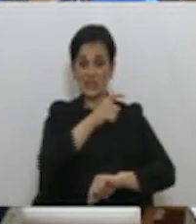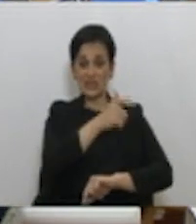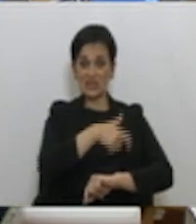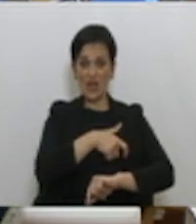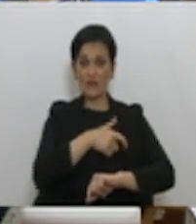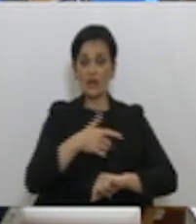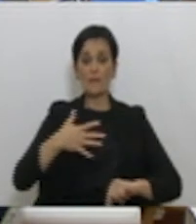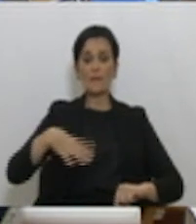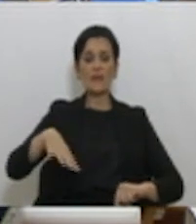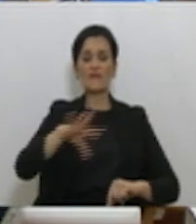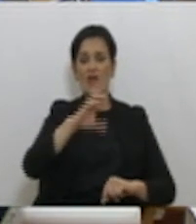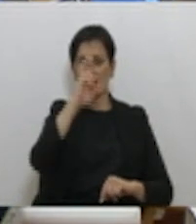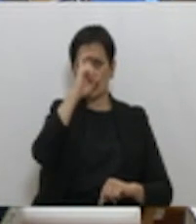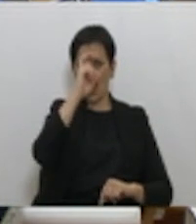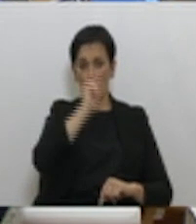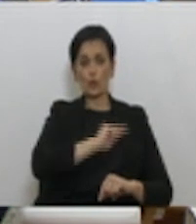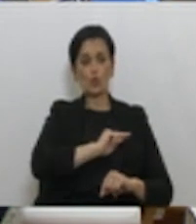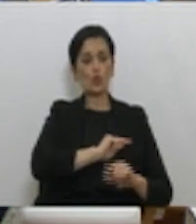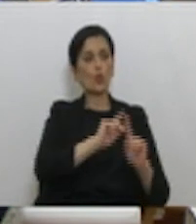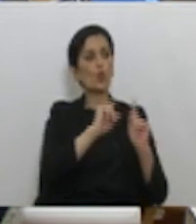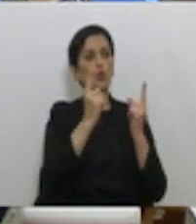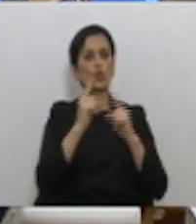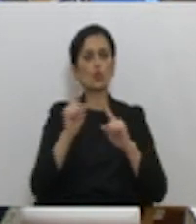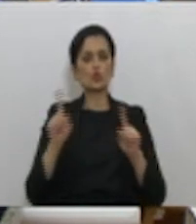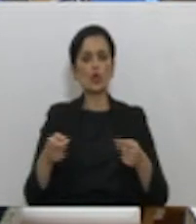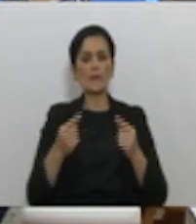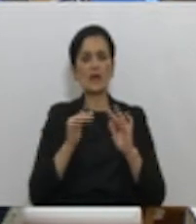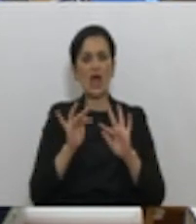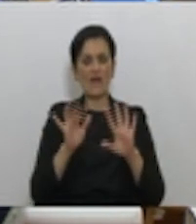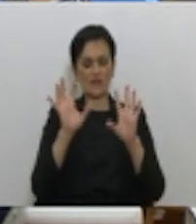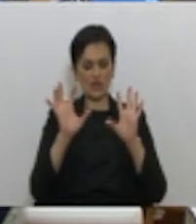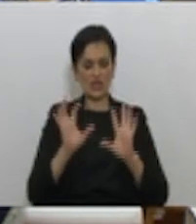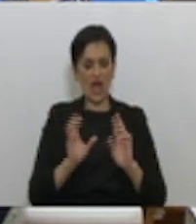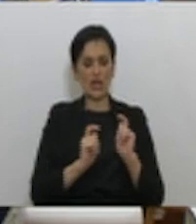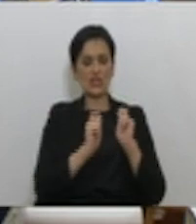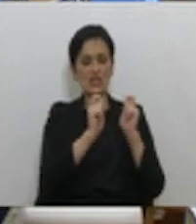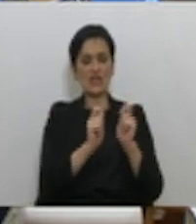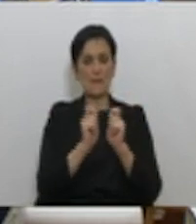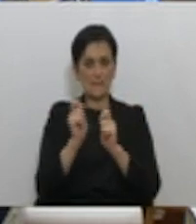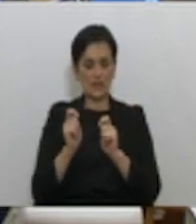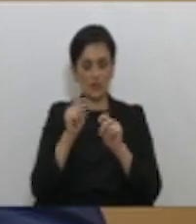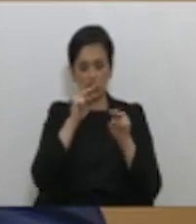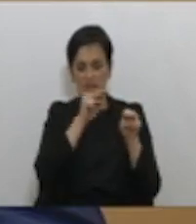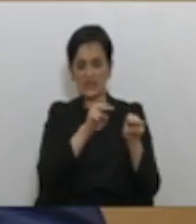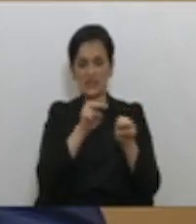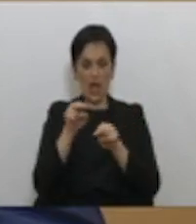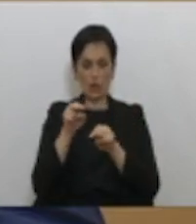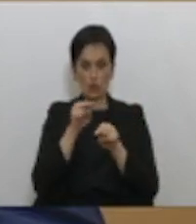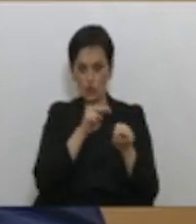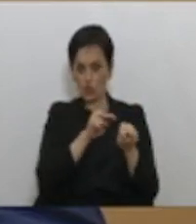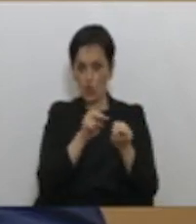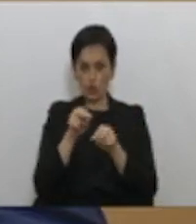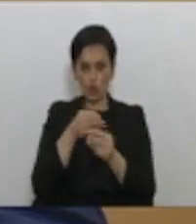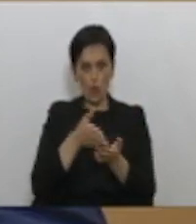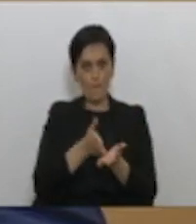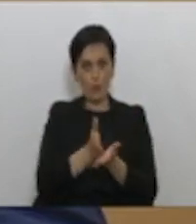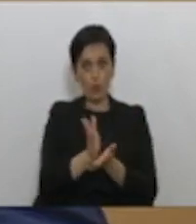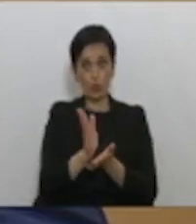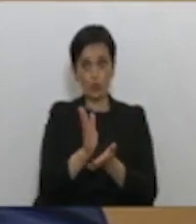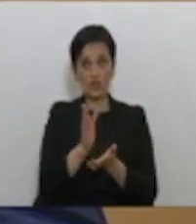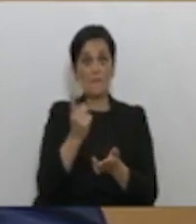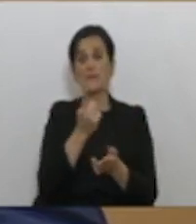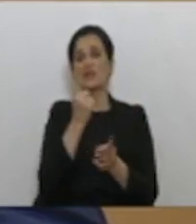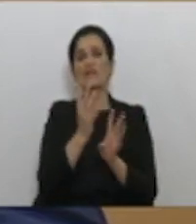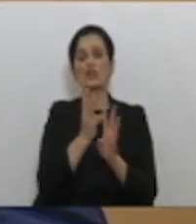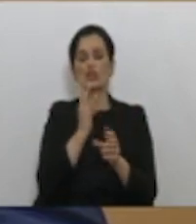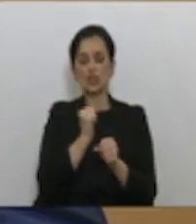ქვეყნის ყველა სამთავრობო უწყების მიმართ განვახორციელოთ კანონით მინიჭებული ზედამხედველობის და კონტროლის ფუნქცია. Amas პირველში